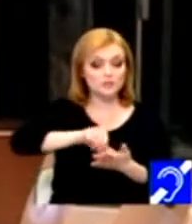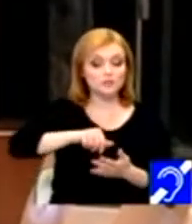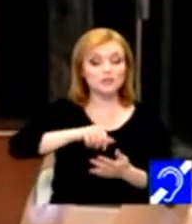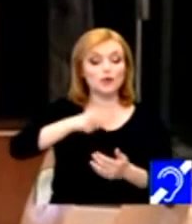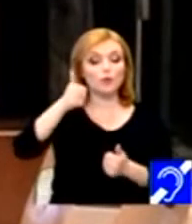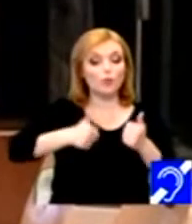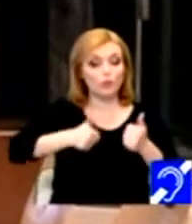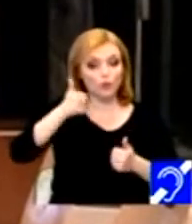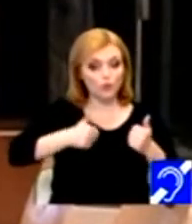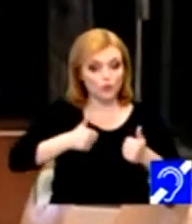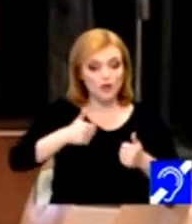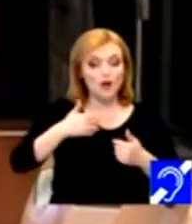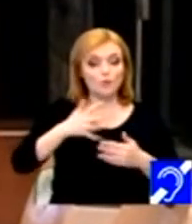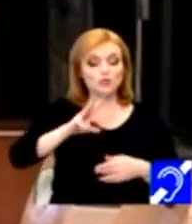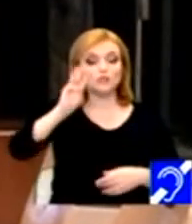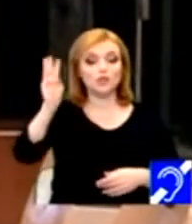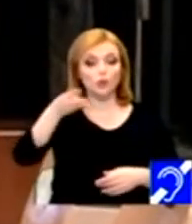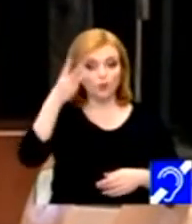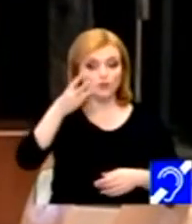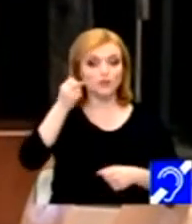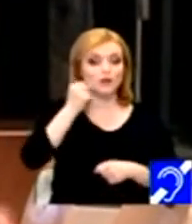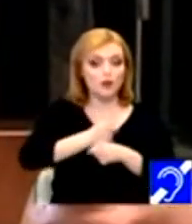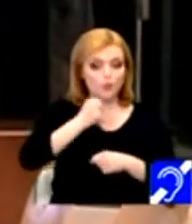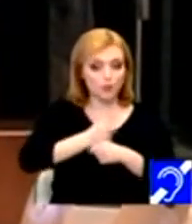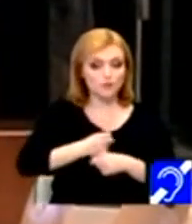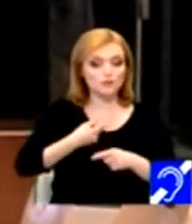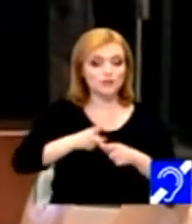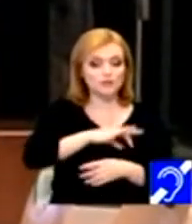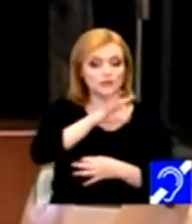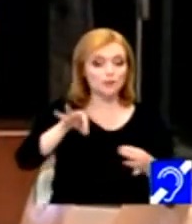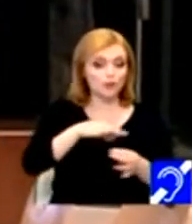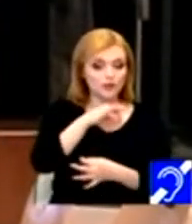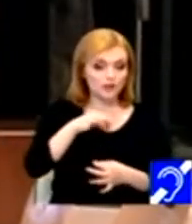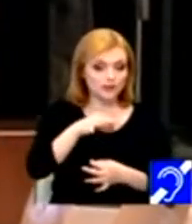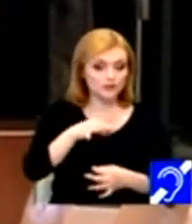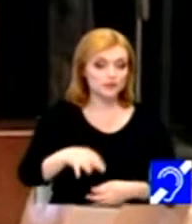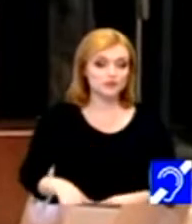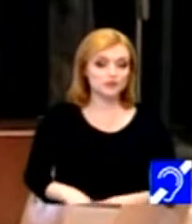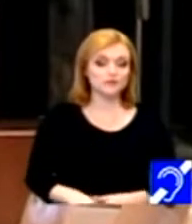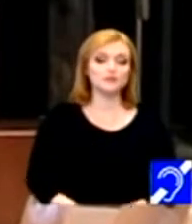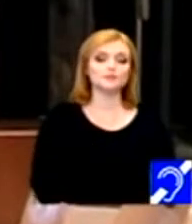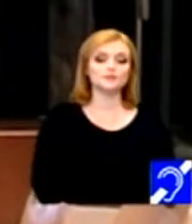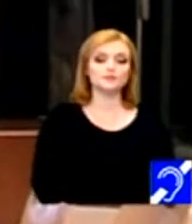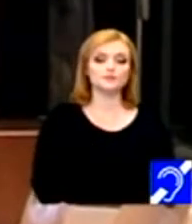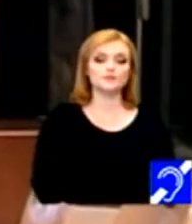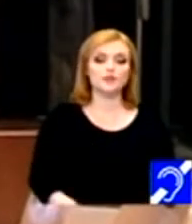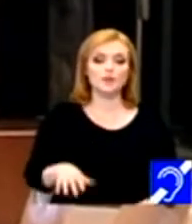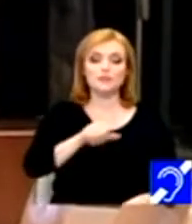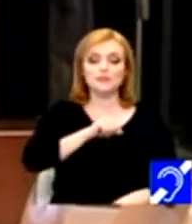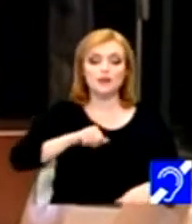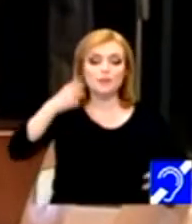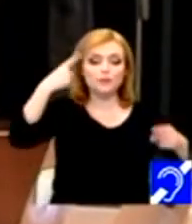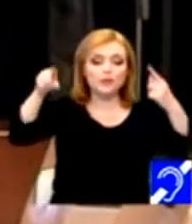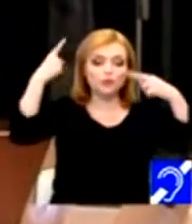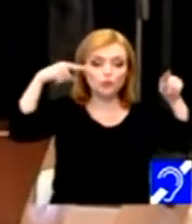ani la Sibiu, în Fabrica de Cultură. Am creat un spațiu care este mobilat cu tot ce vedeți aici,